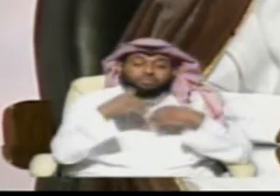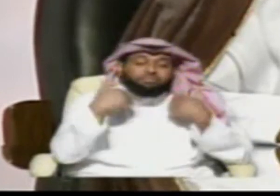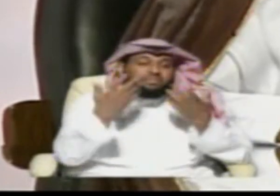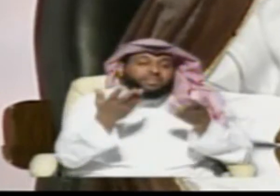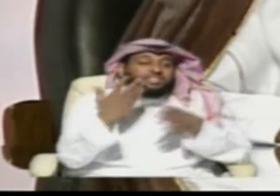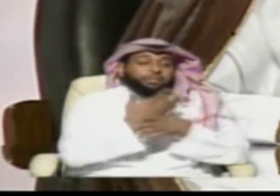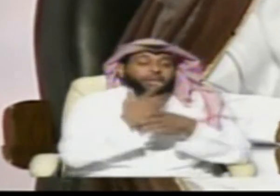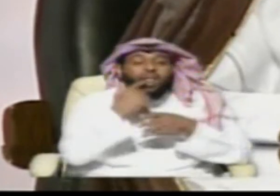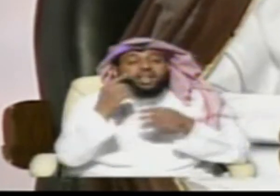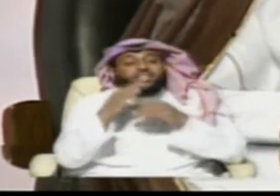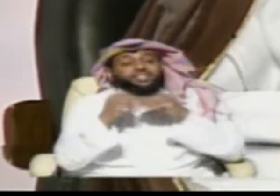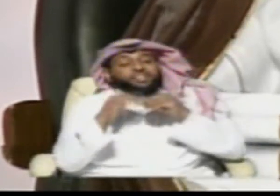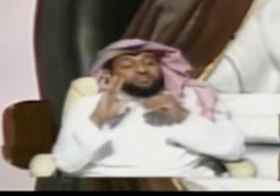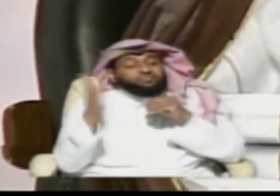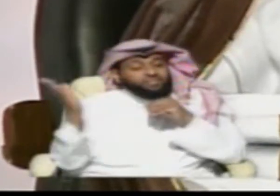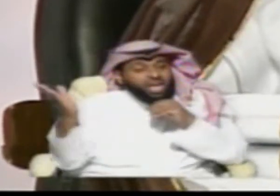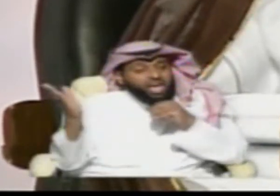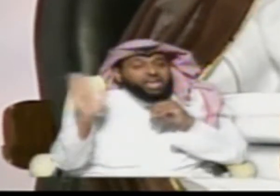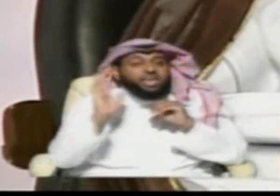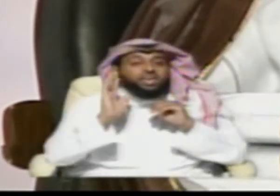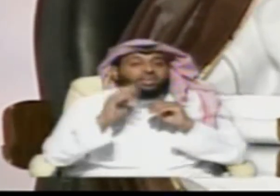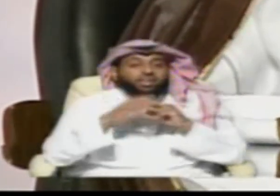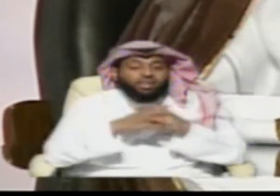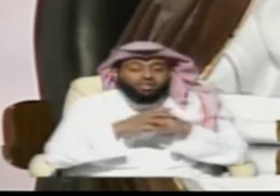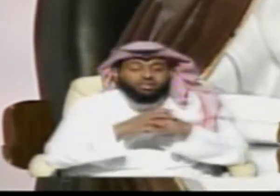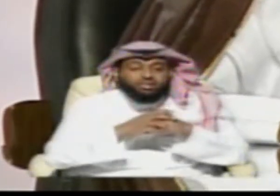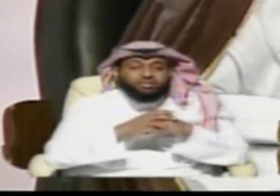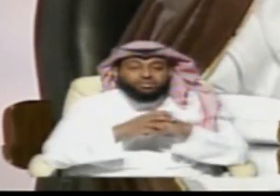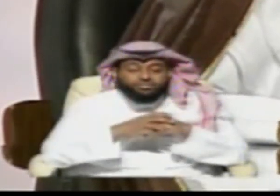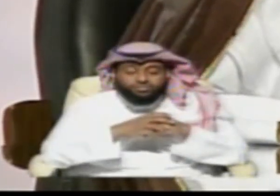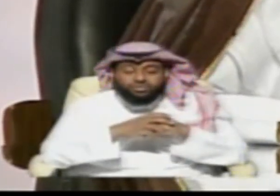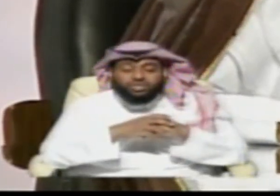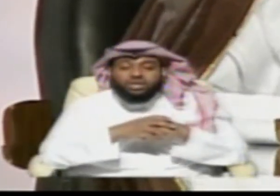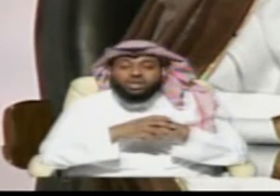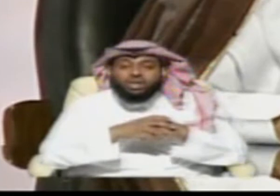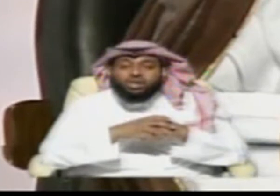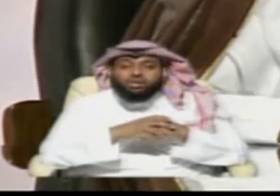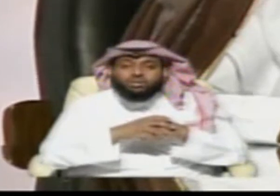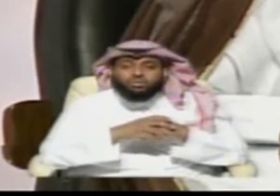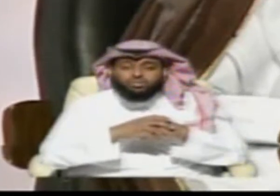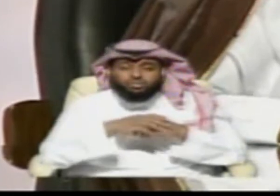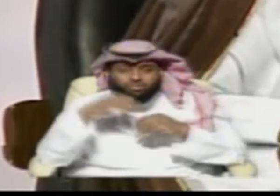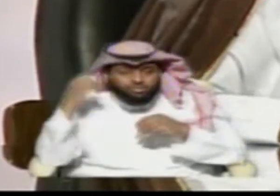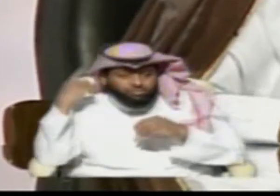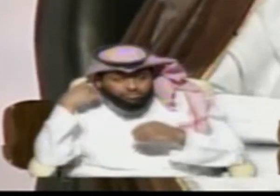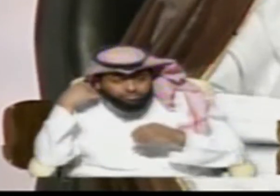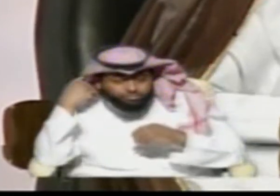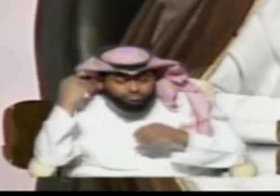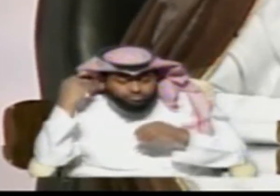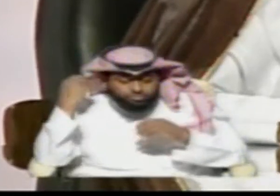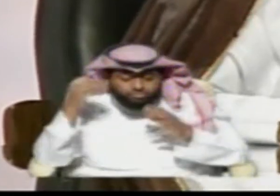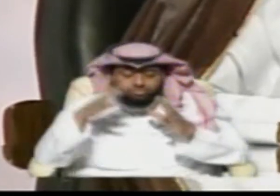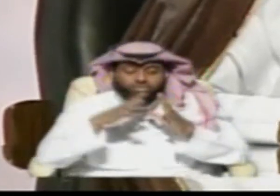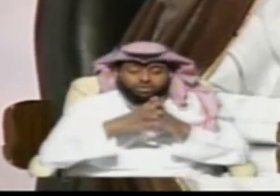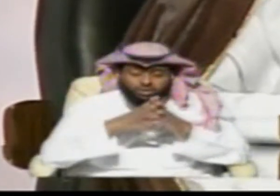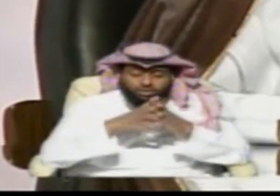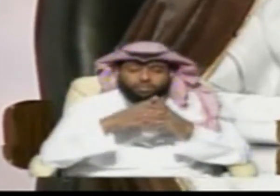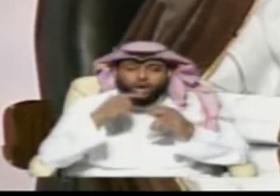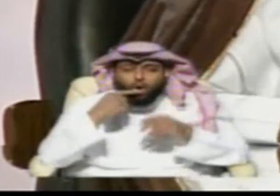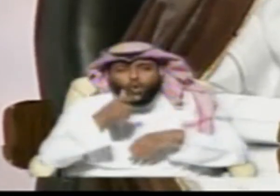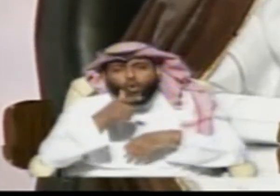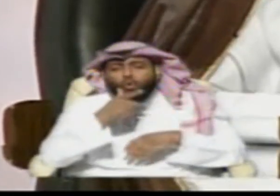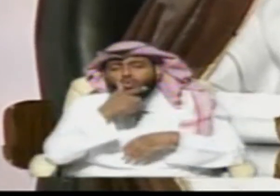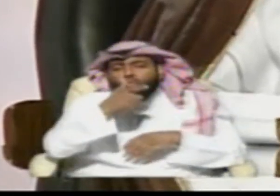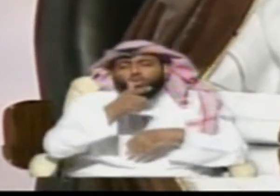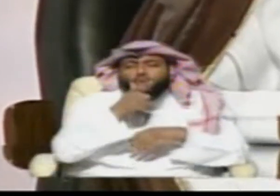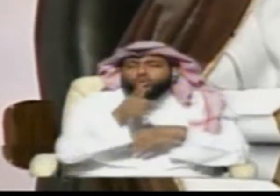هو شأن المصليات، هذا هو العلة. وبالتالي لا يستفاد من هذا، على الراجح من قول العلماء لا يستفاد